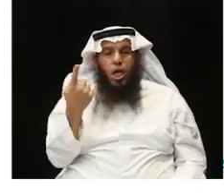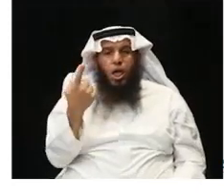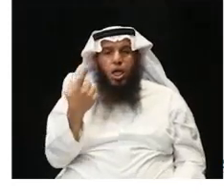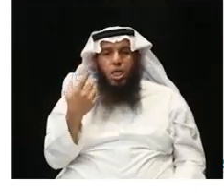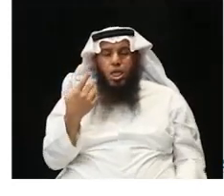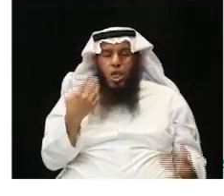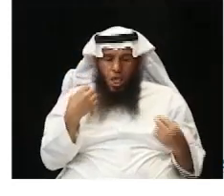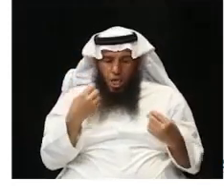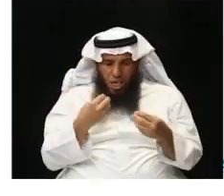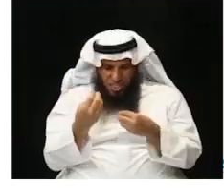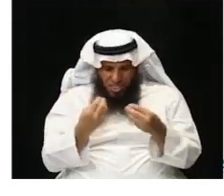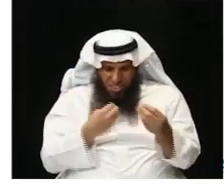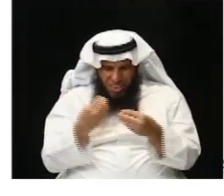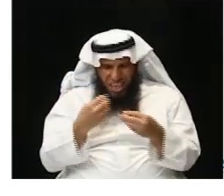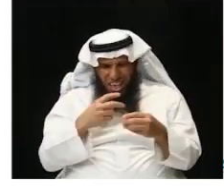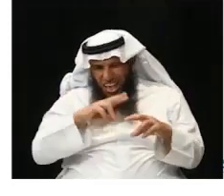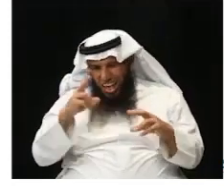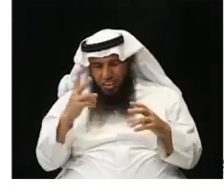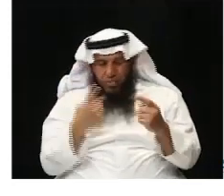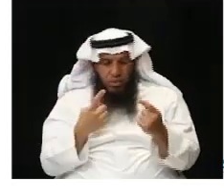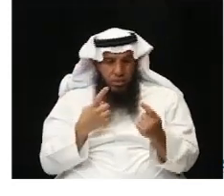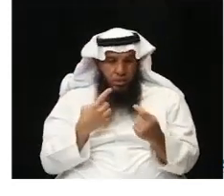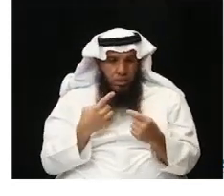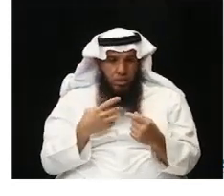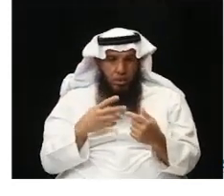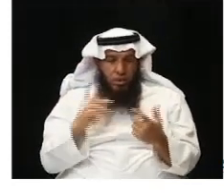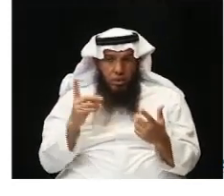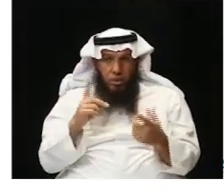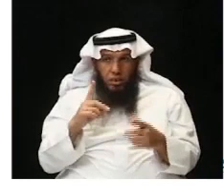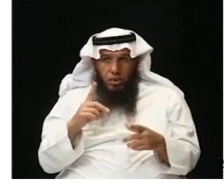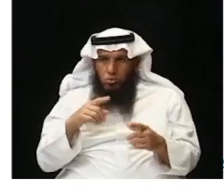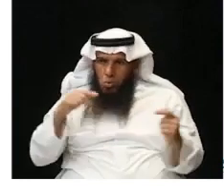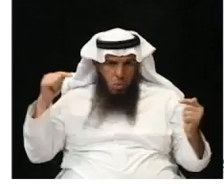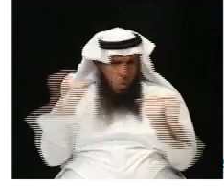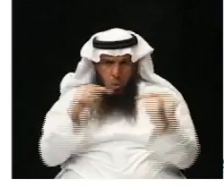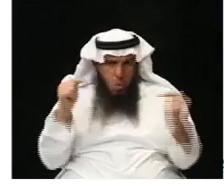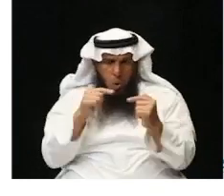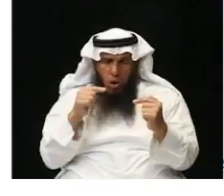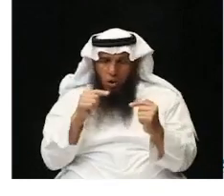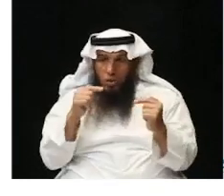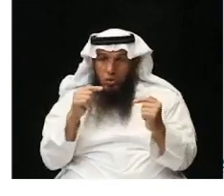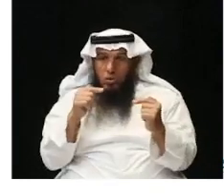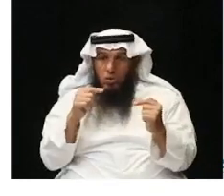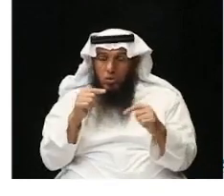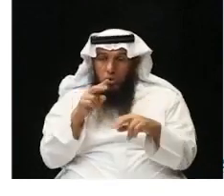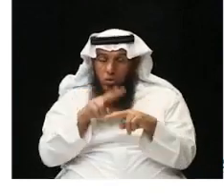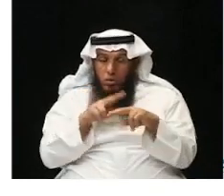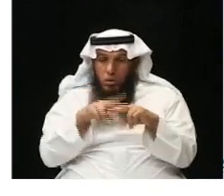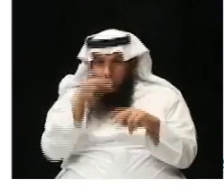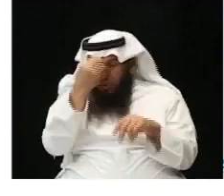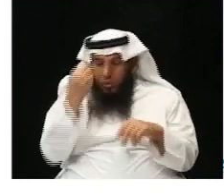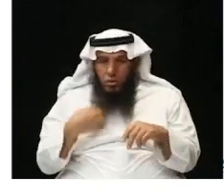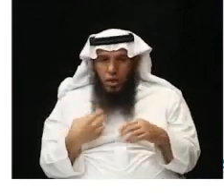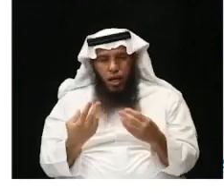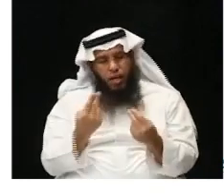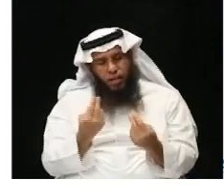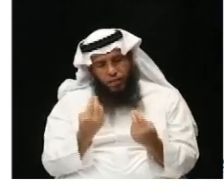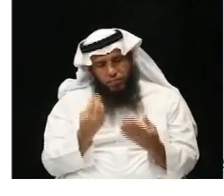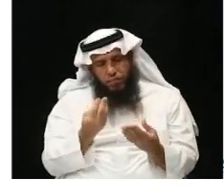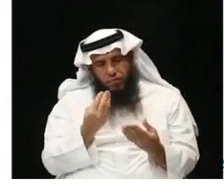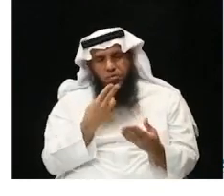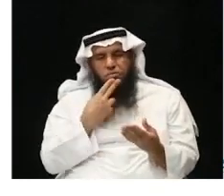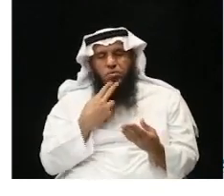الحوار الهادئ مع المخالفين، قال: ولا تجادلوا أهل الكتاب إلا بالتي هي